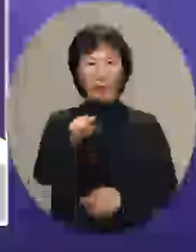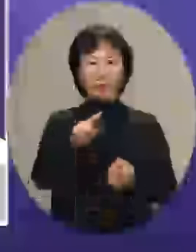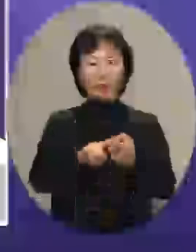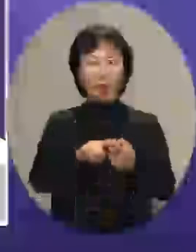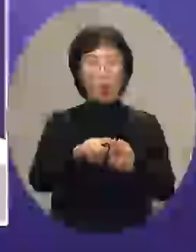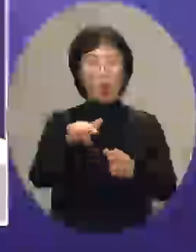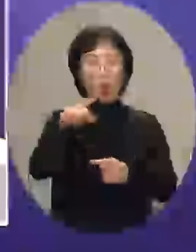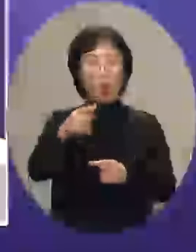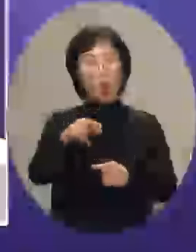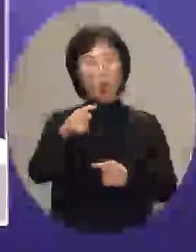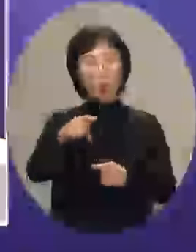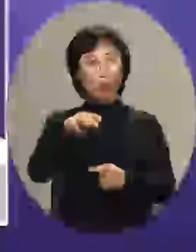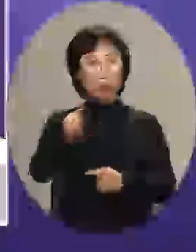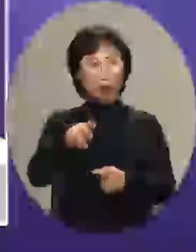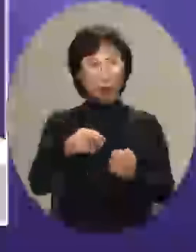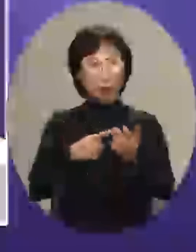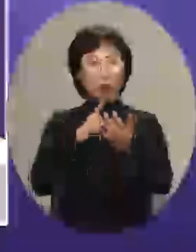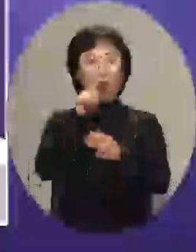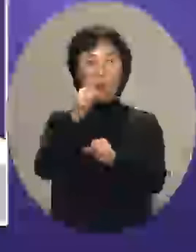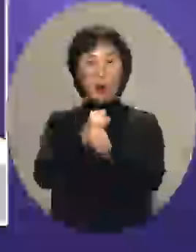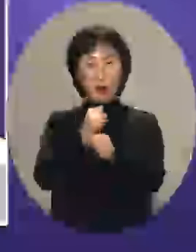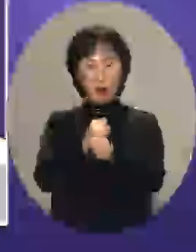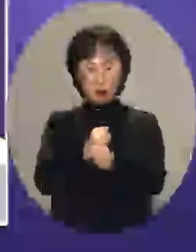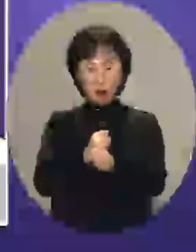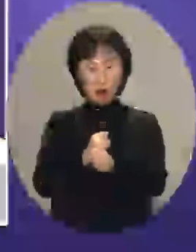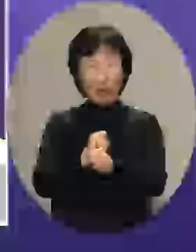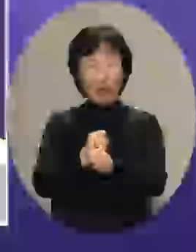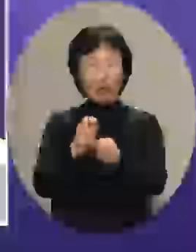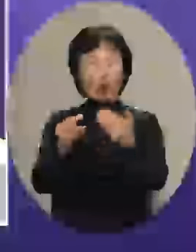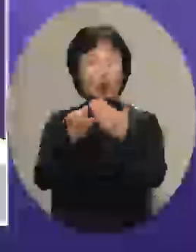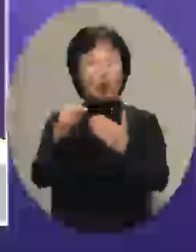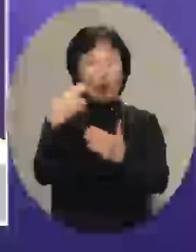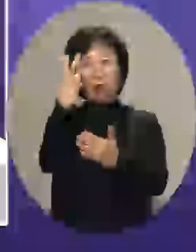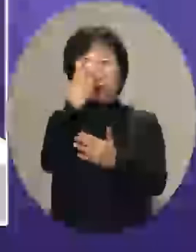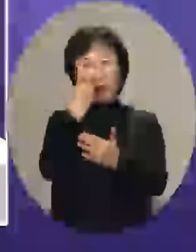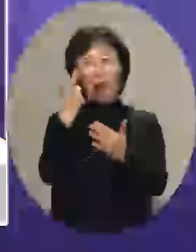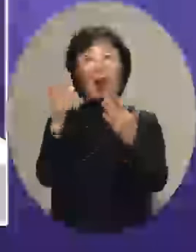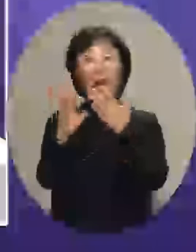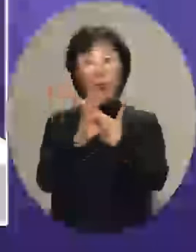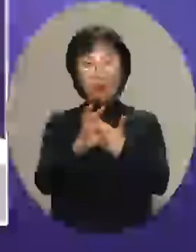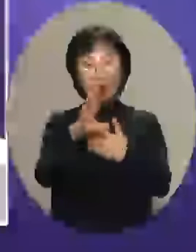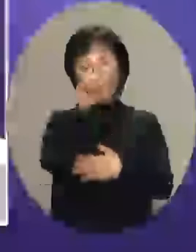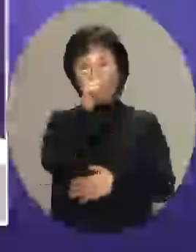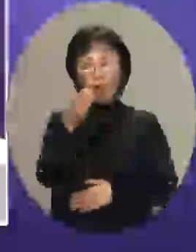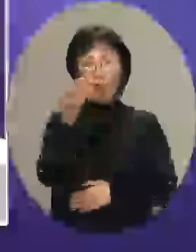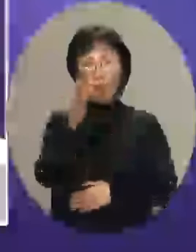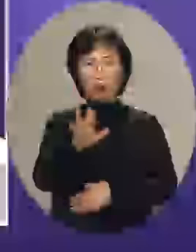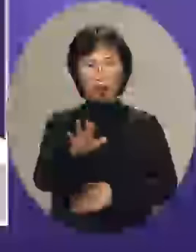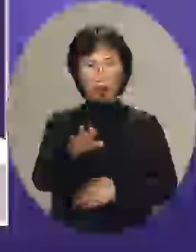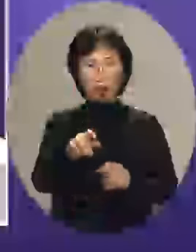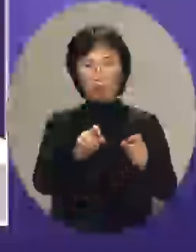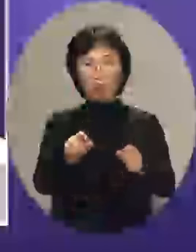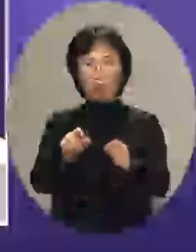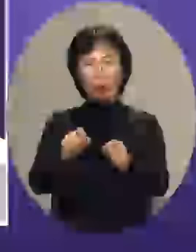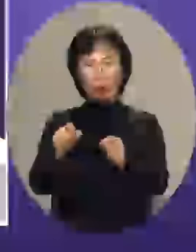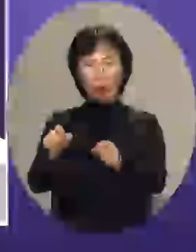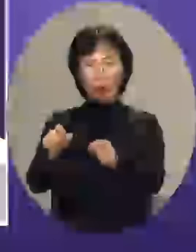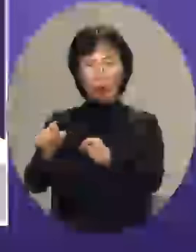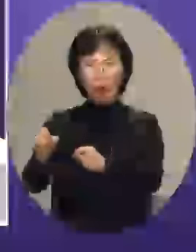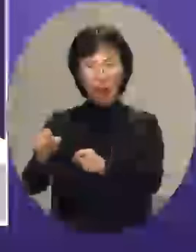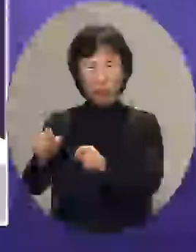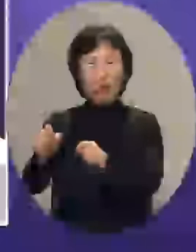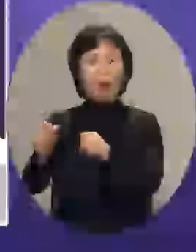고발을 해서 공수처가 작년 9월 달에 수사를 바로 했으면 좋았을 텐데 그런 일이 미뤄지고 하다